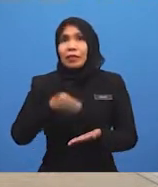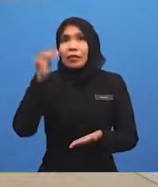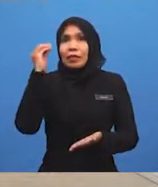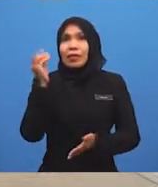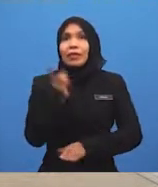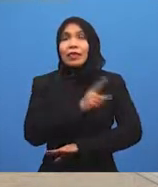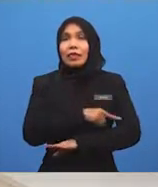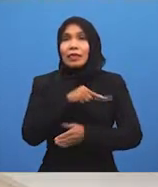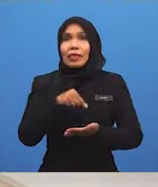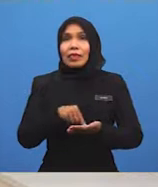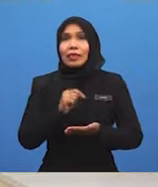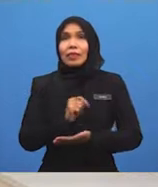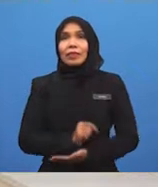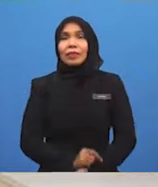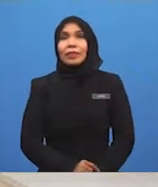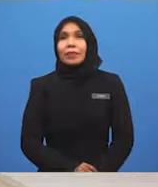hari ini.